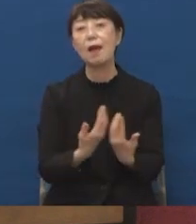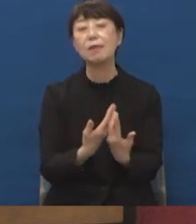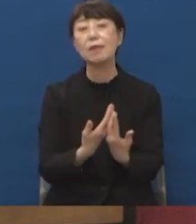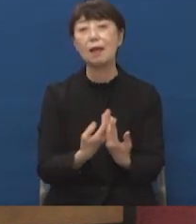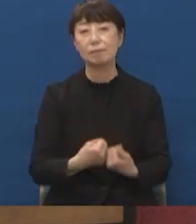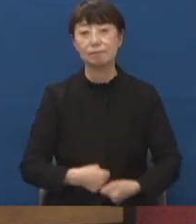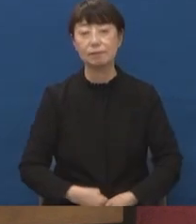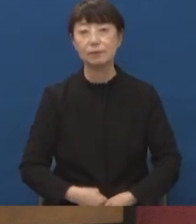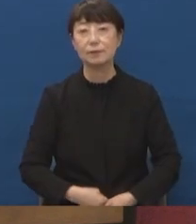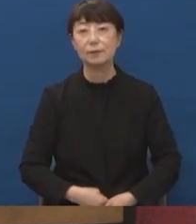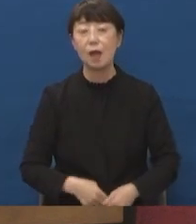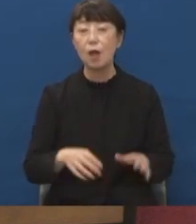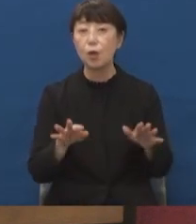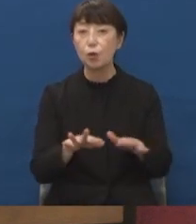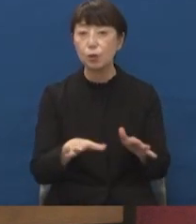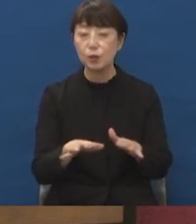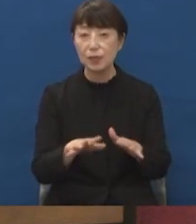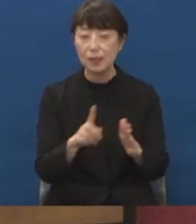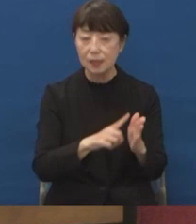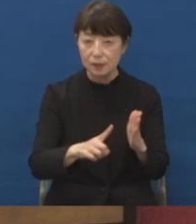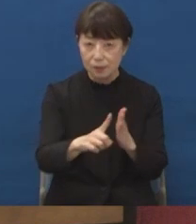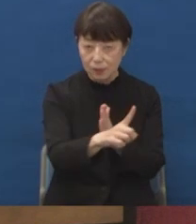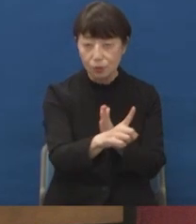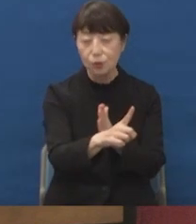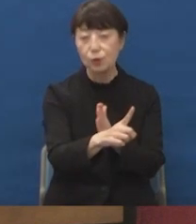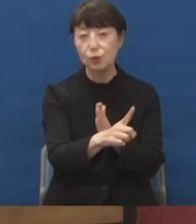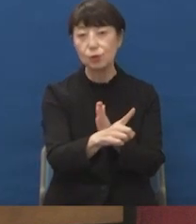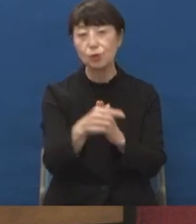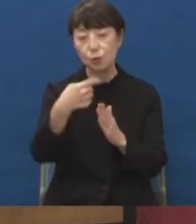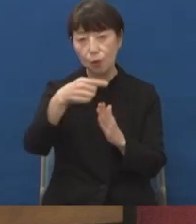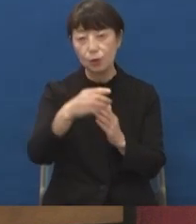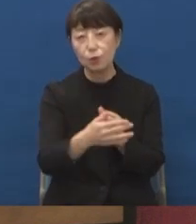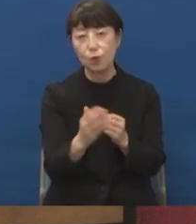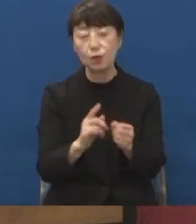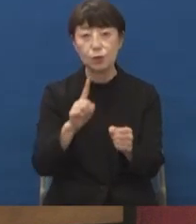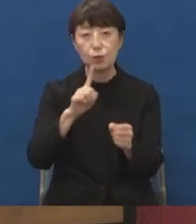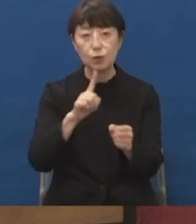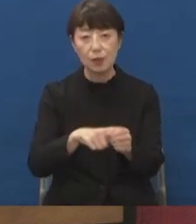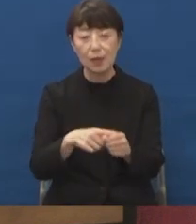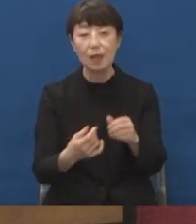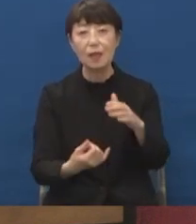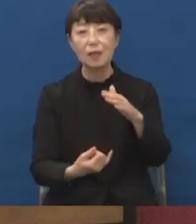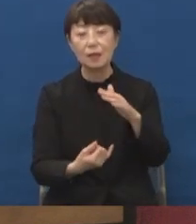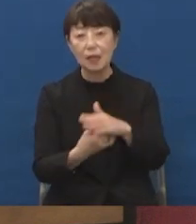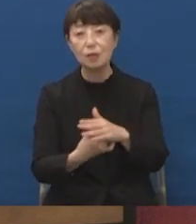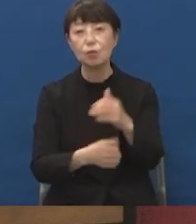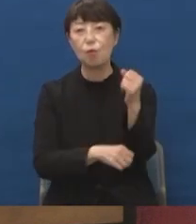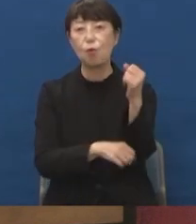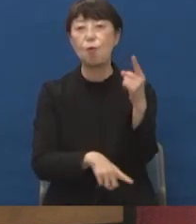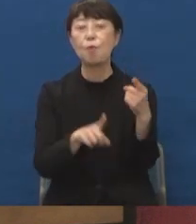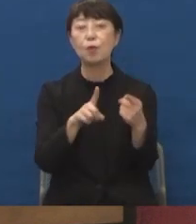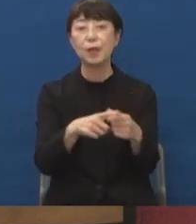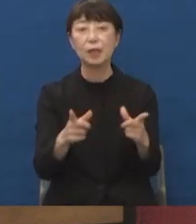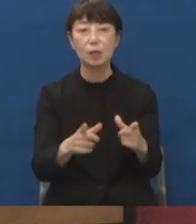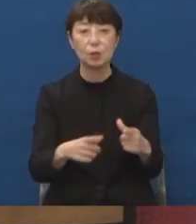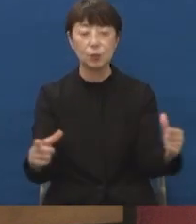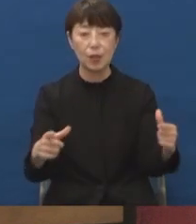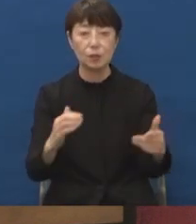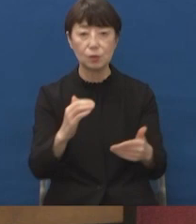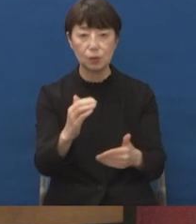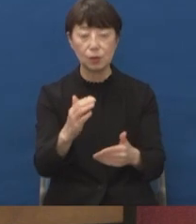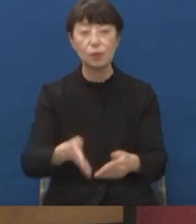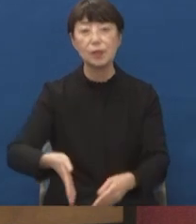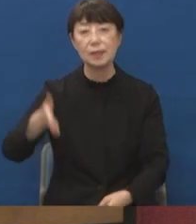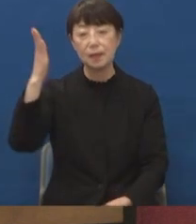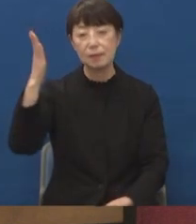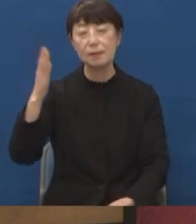の子どもたちに最善の教育を保障するため、教職員定数を抜本的に増やすよう求める意見書に賛成してお